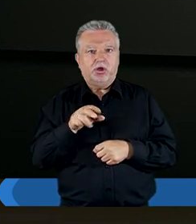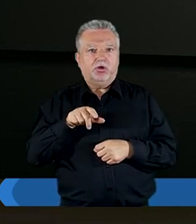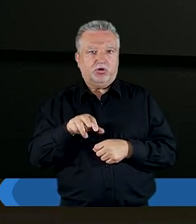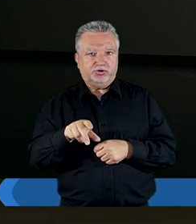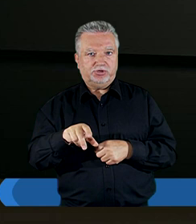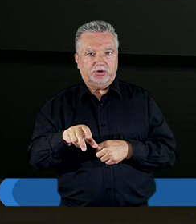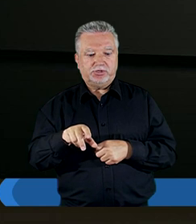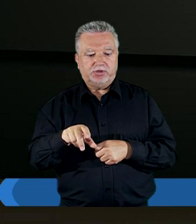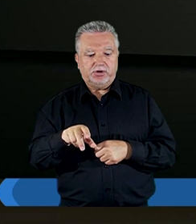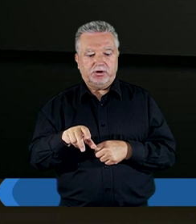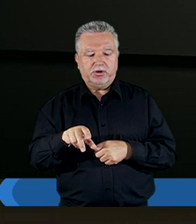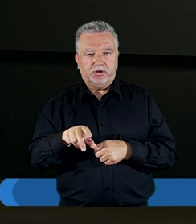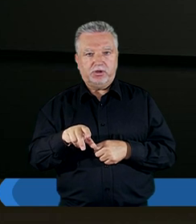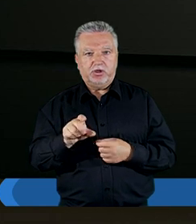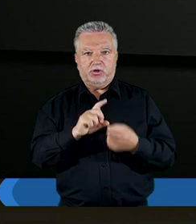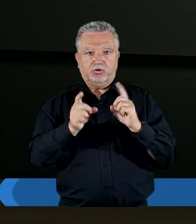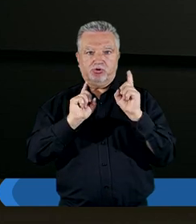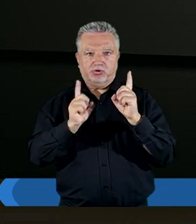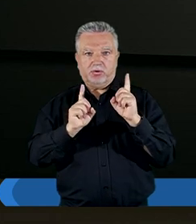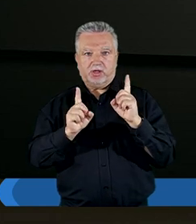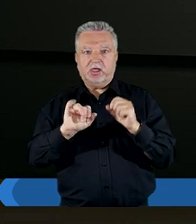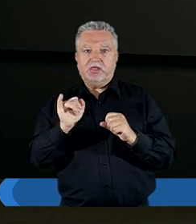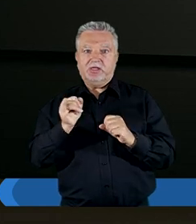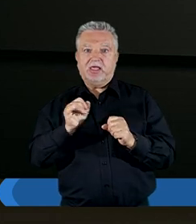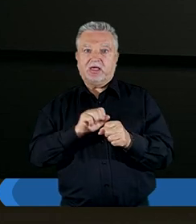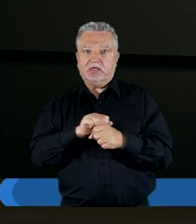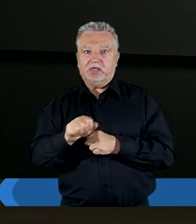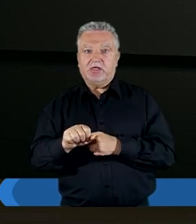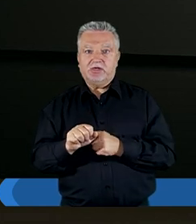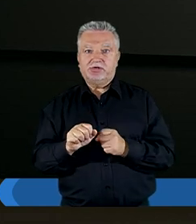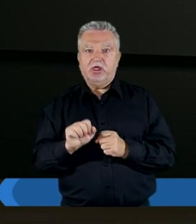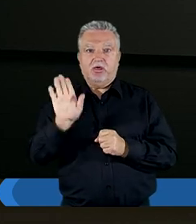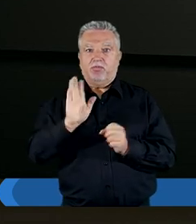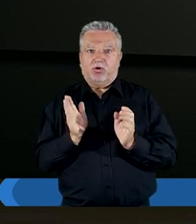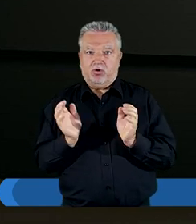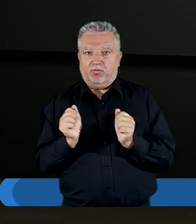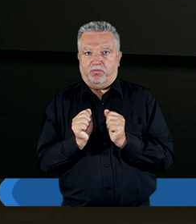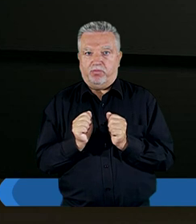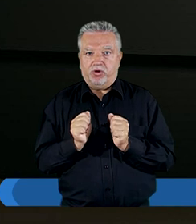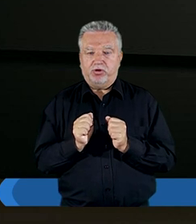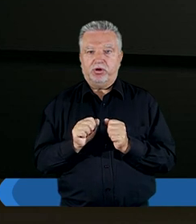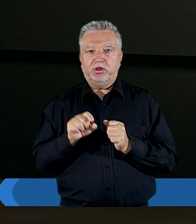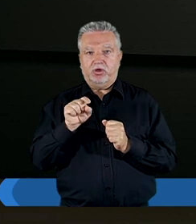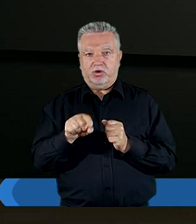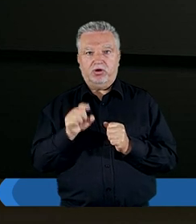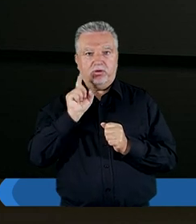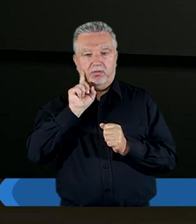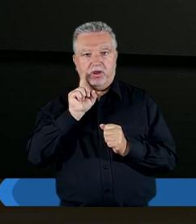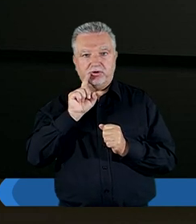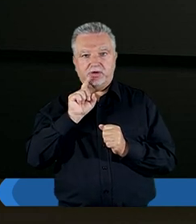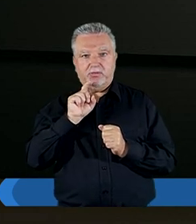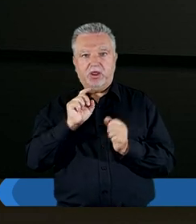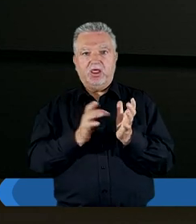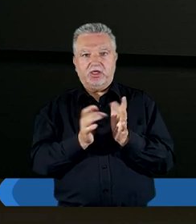chodziłeś po ziemi, zwróć uwagę, jaki jest tam bogobojny mąż. Zawsze staje Chrystus